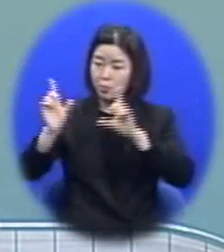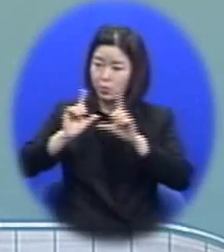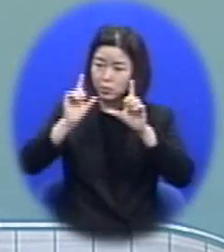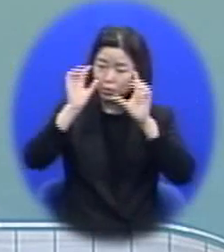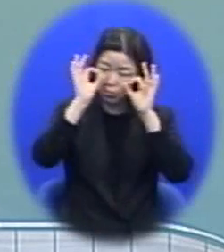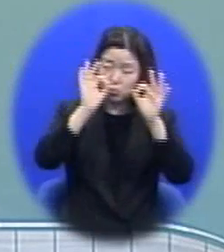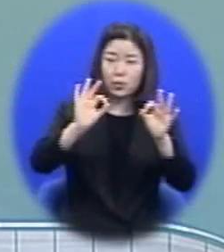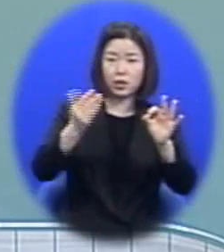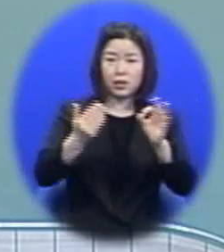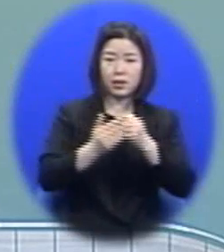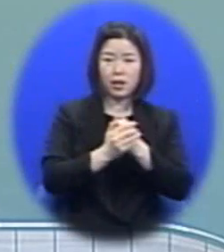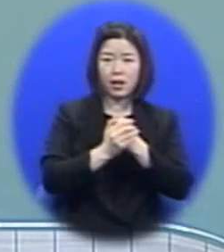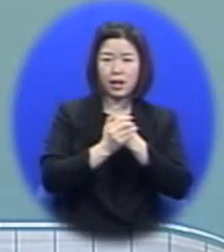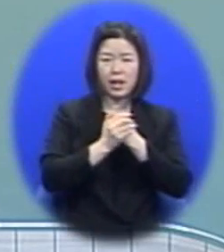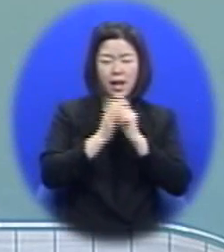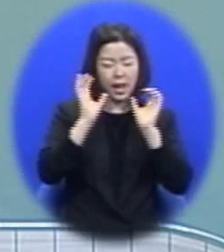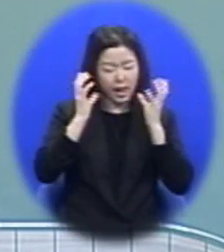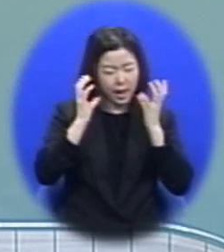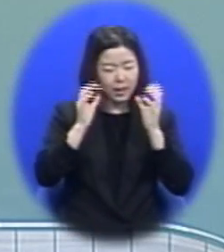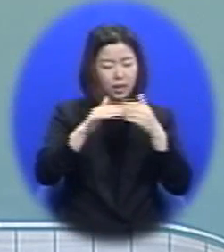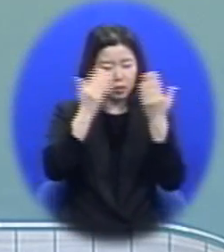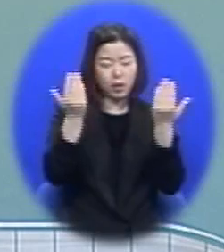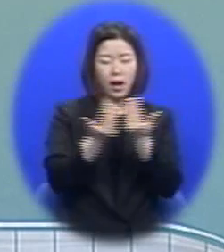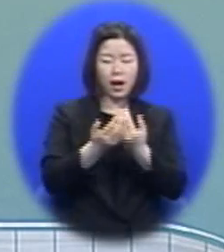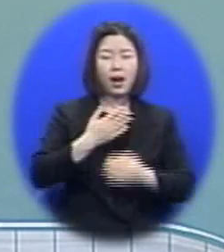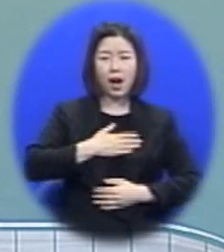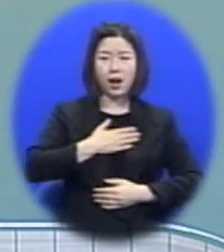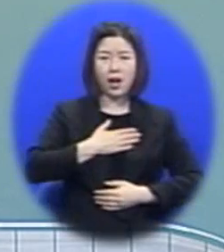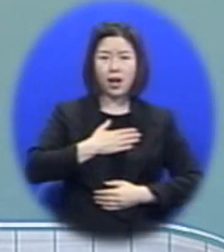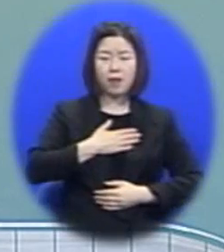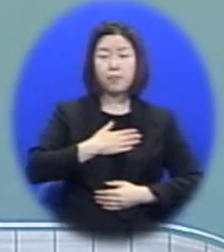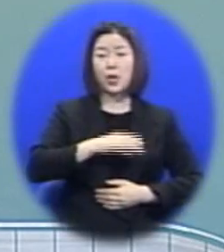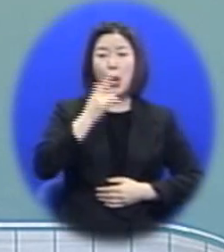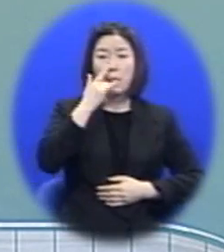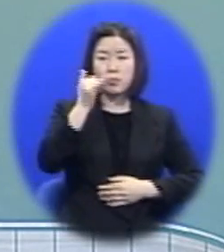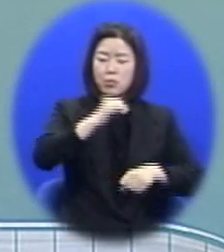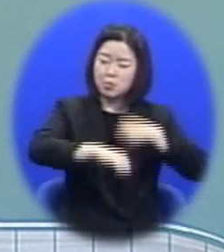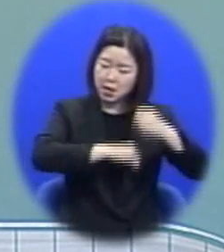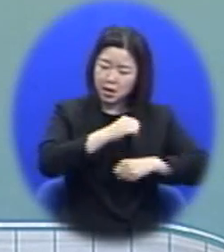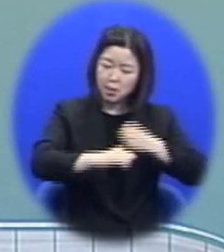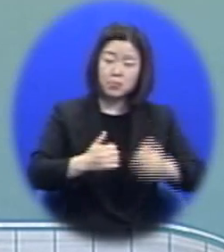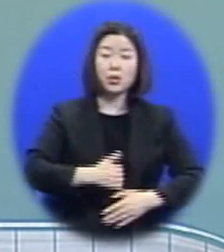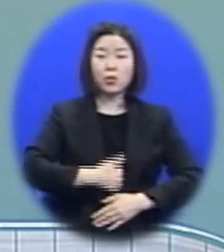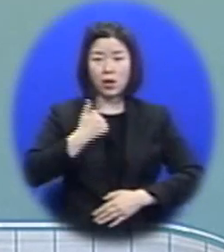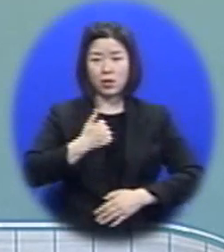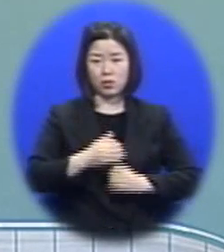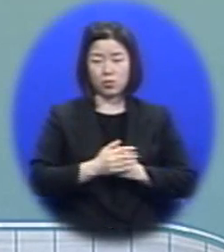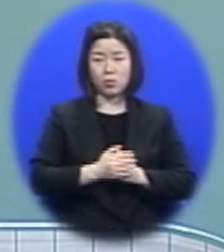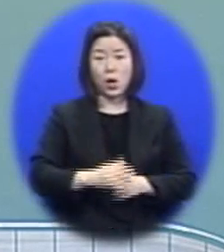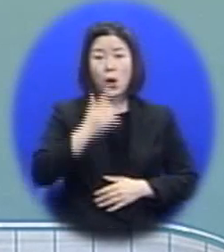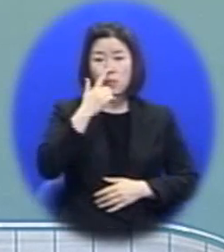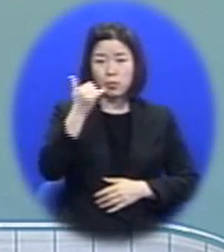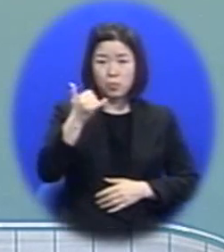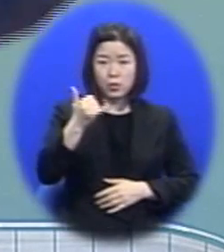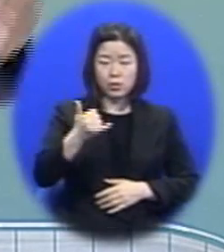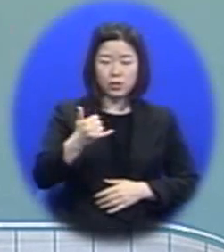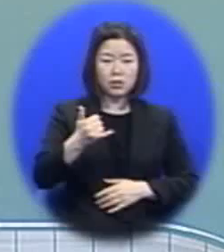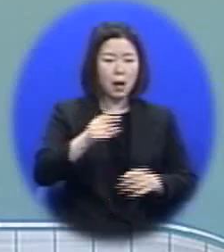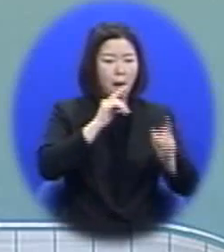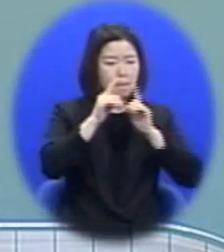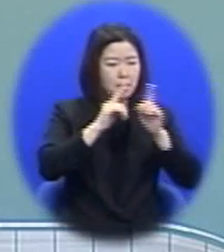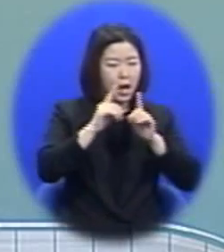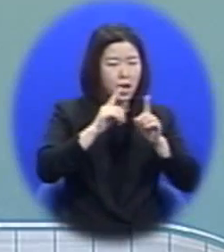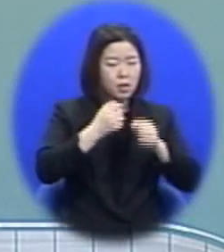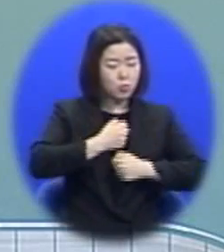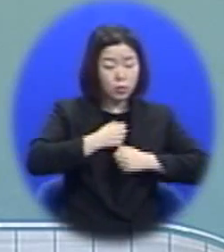아주 갓난 아기들도 다 압니다 부모는 마음껏 화내고 어 부모는 할 말 안 할 말 다